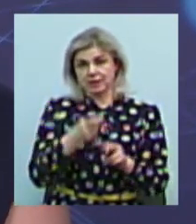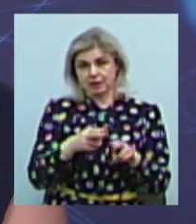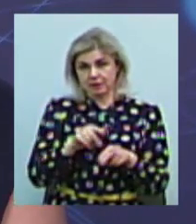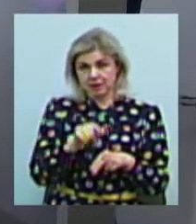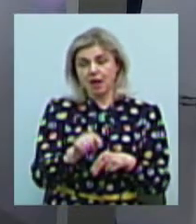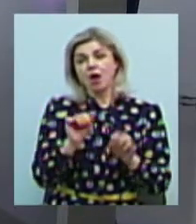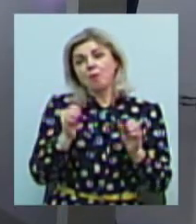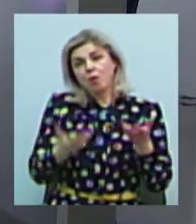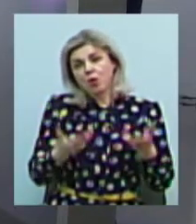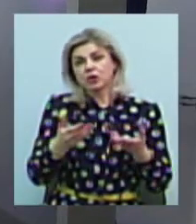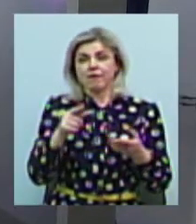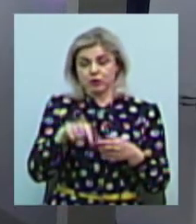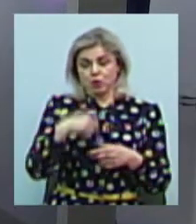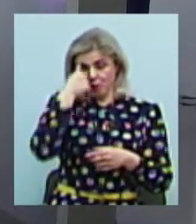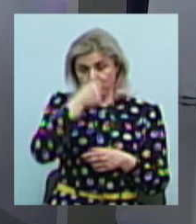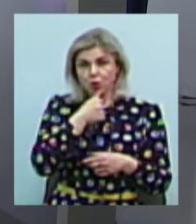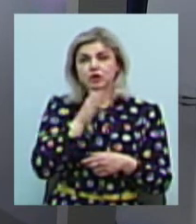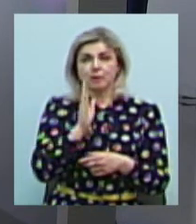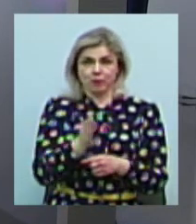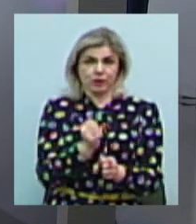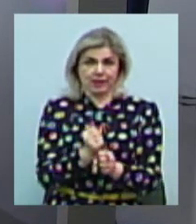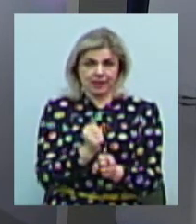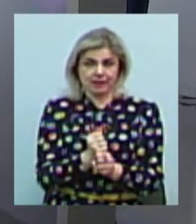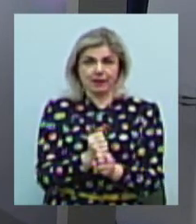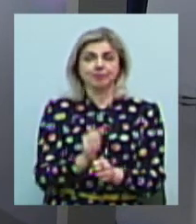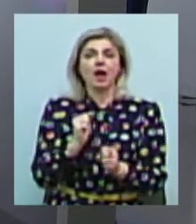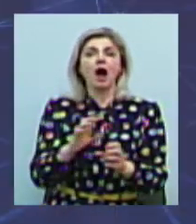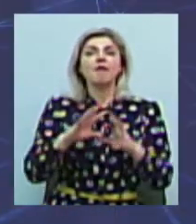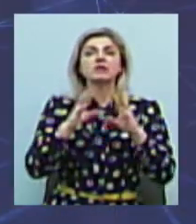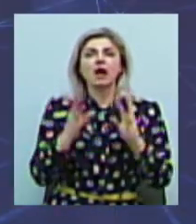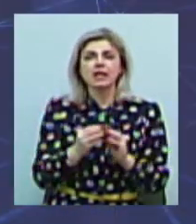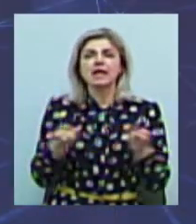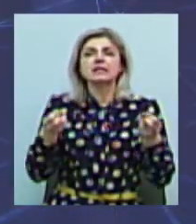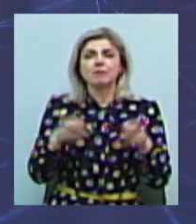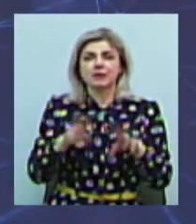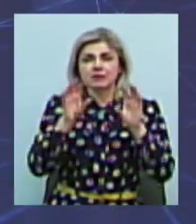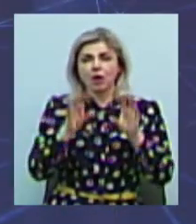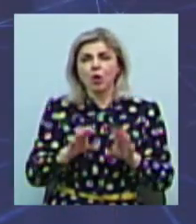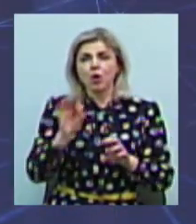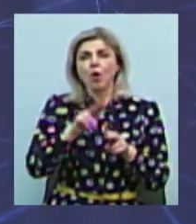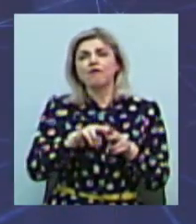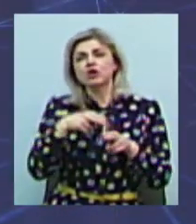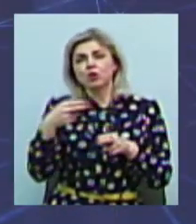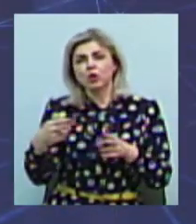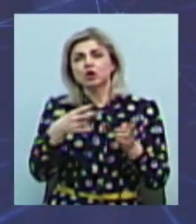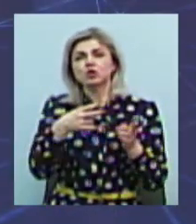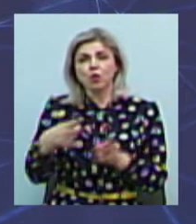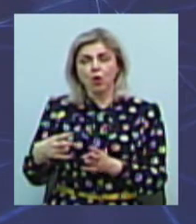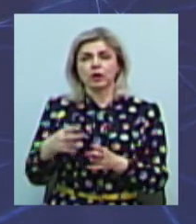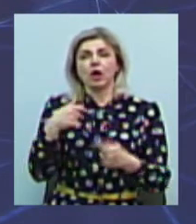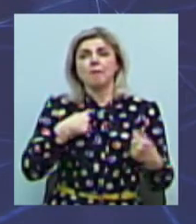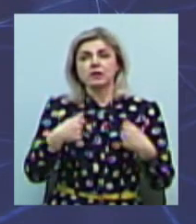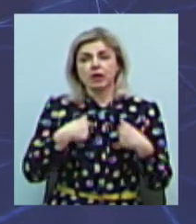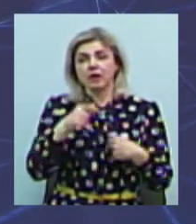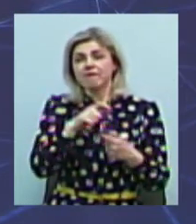цьому році вона вже буде діяти. А взагалі прийняття спеціального закону про відшкодування шкоди постраждалими внаслідок